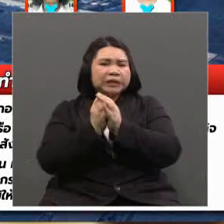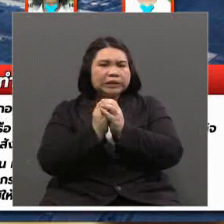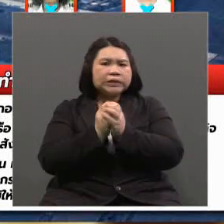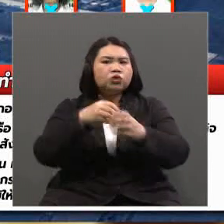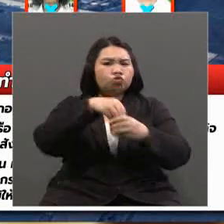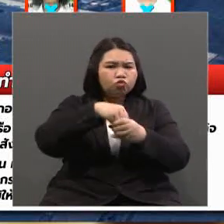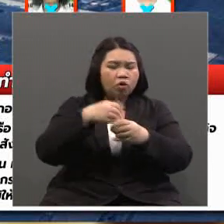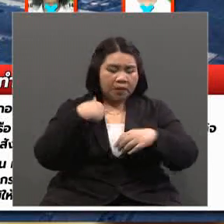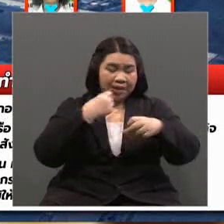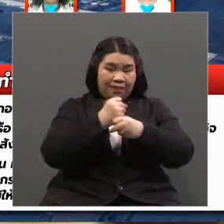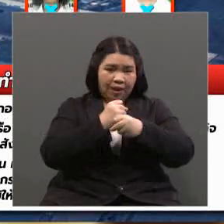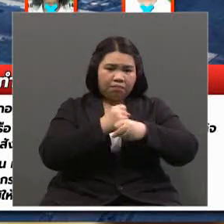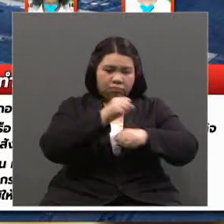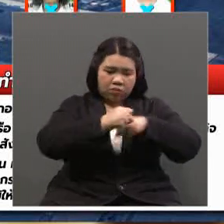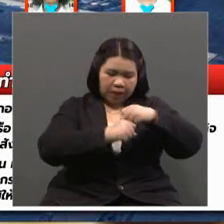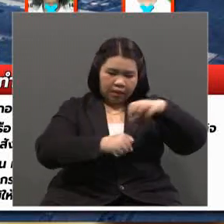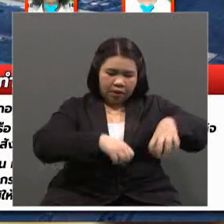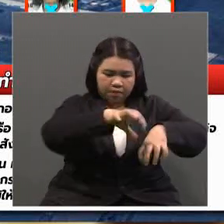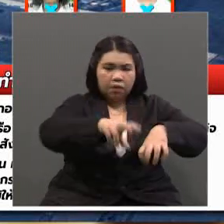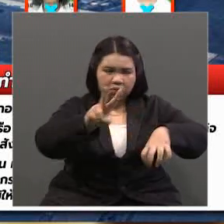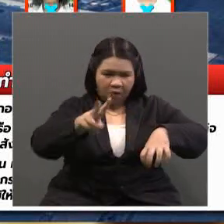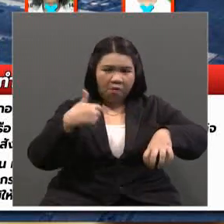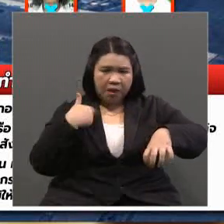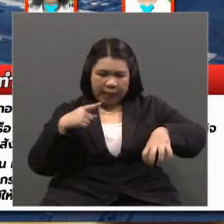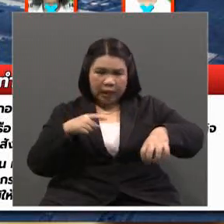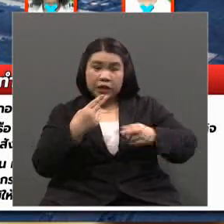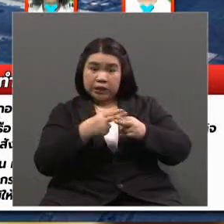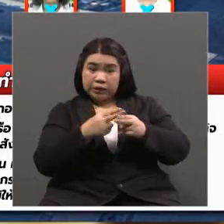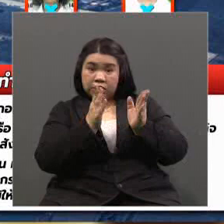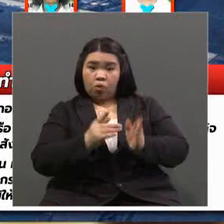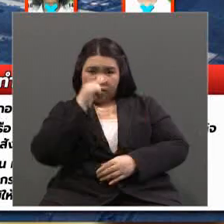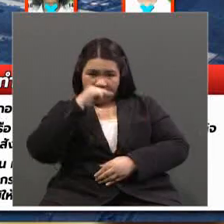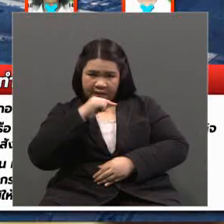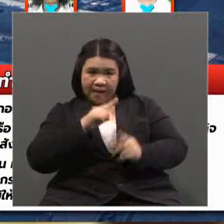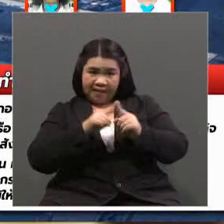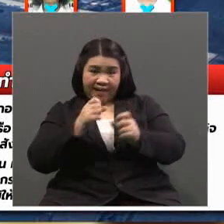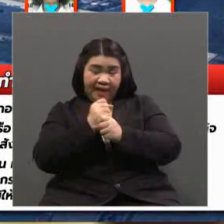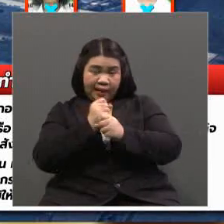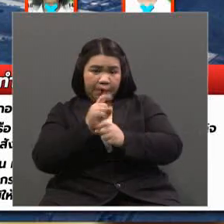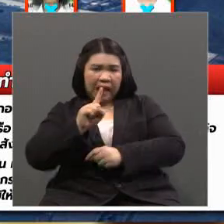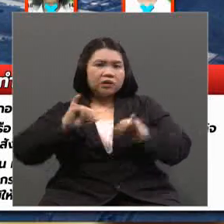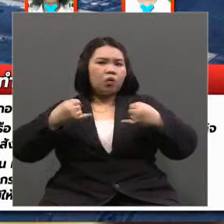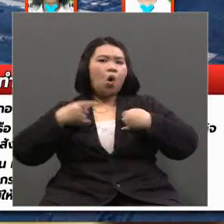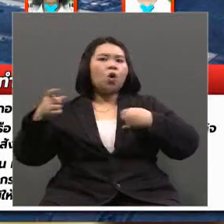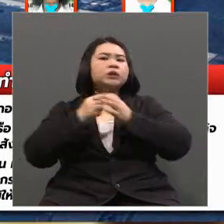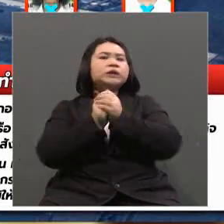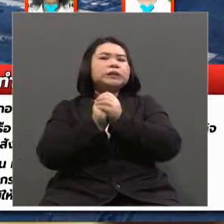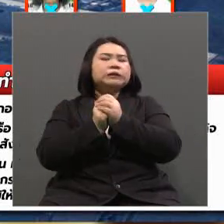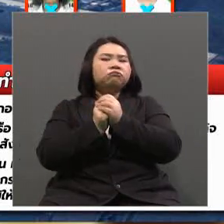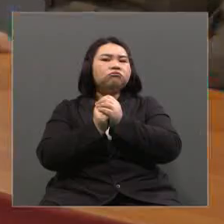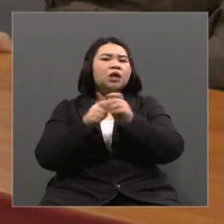เนี่ย2โครงการด้วยกันโดยใช้คนไทยเป็นนอมินีและมีการจัดตั้งบริษัทเพื่อถือหุ้นแทน